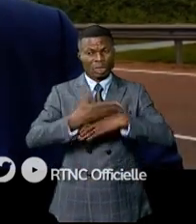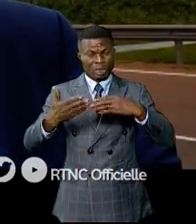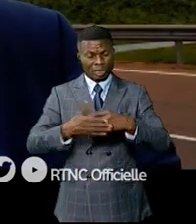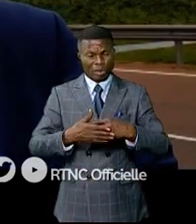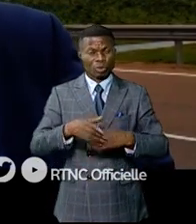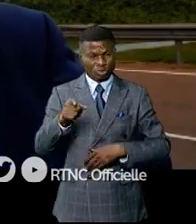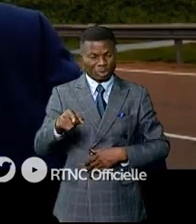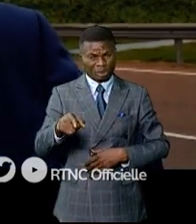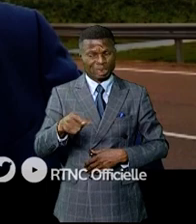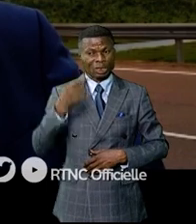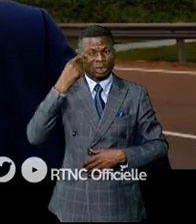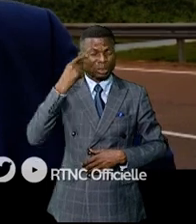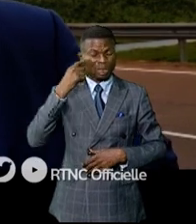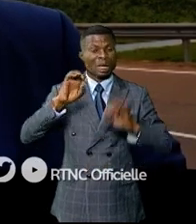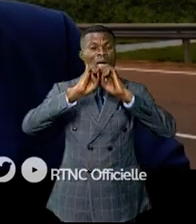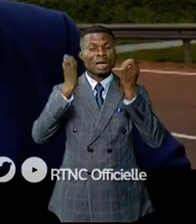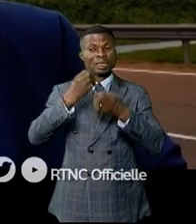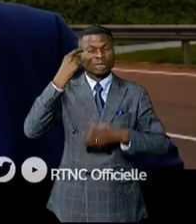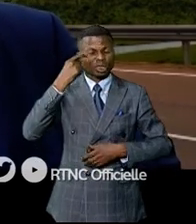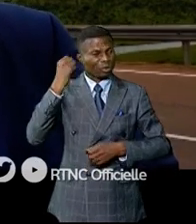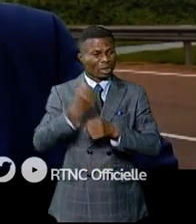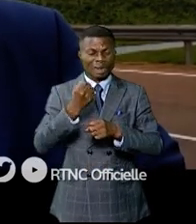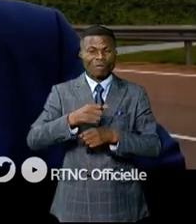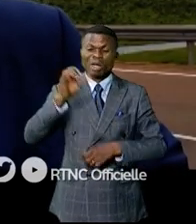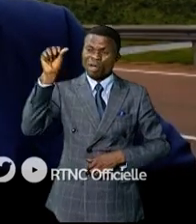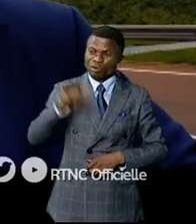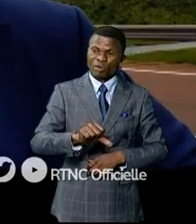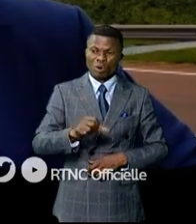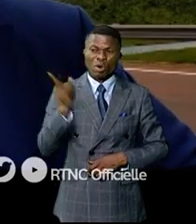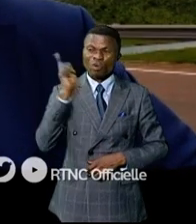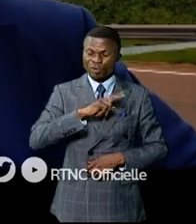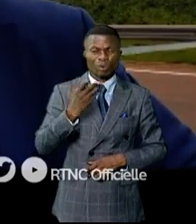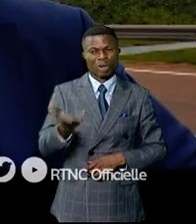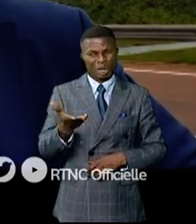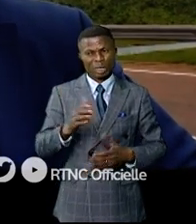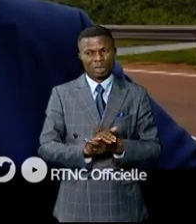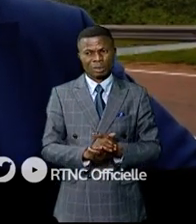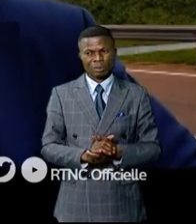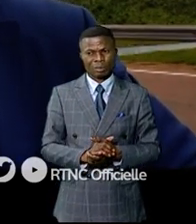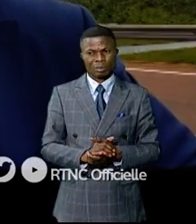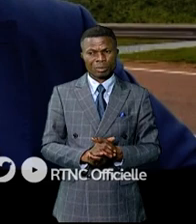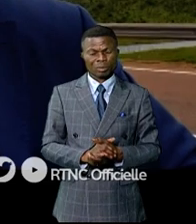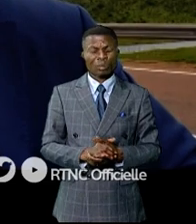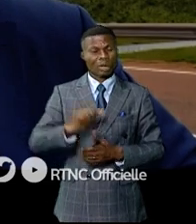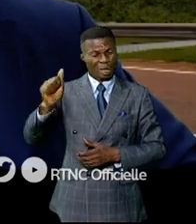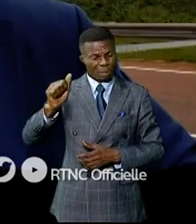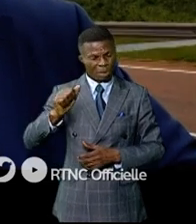l'ouvrage. L'entreprise et la mission de contrôle en sont